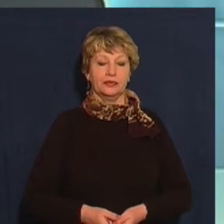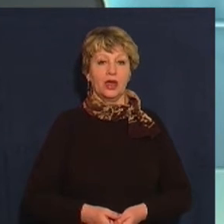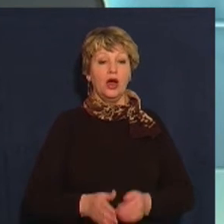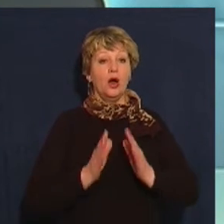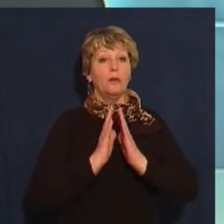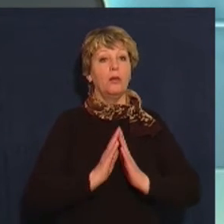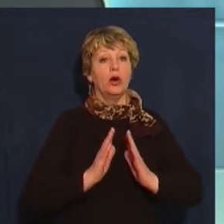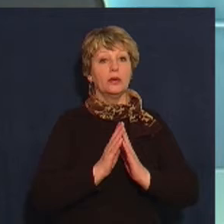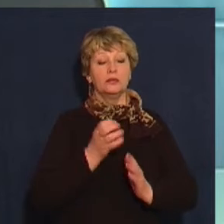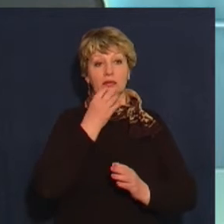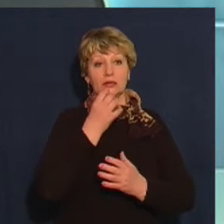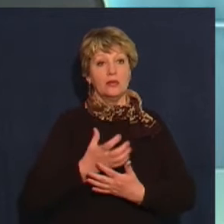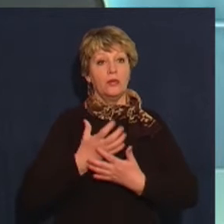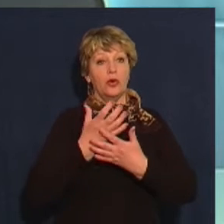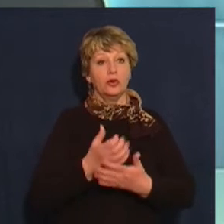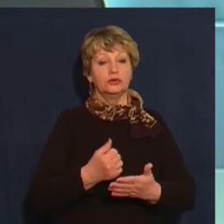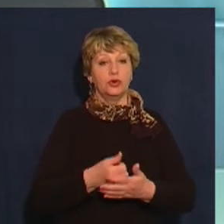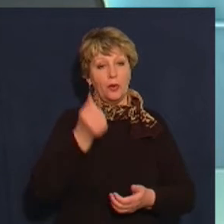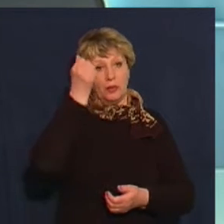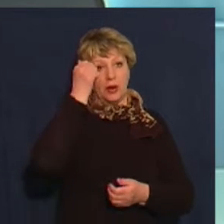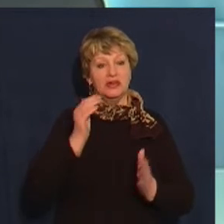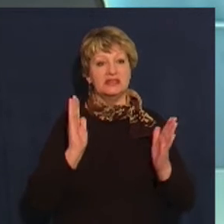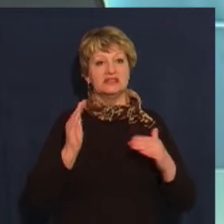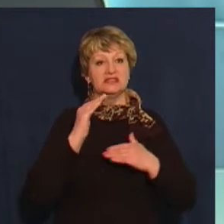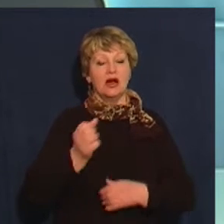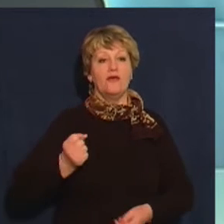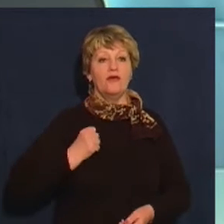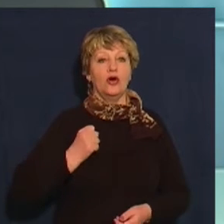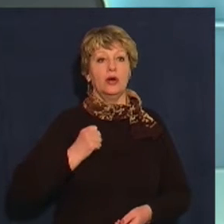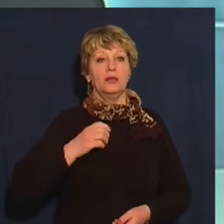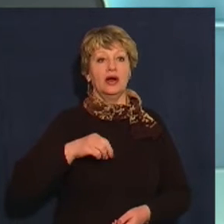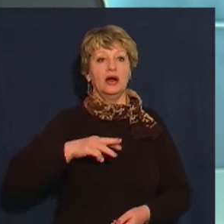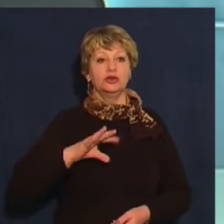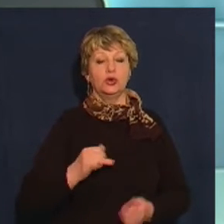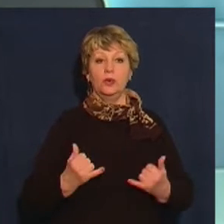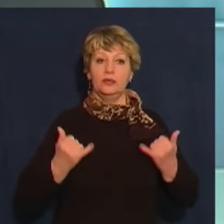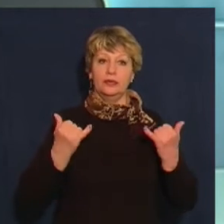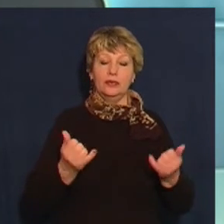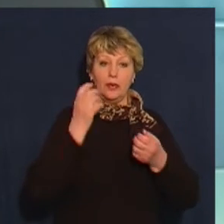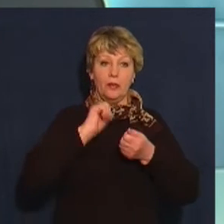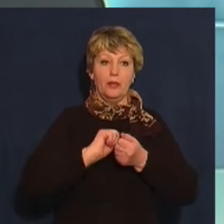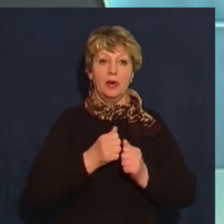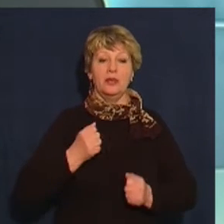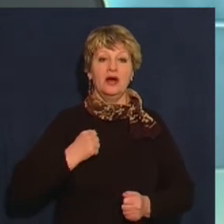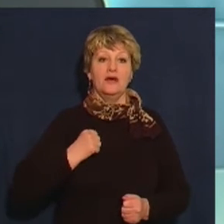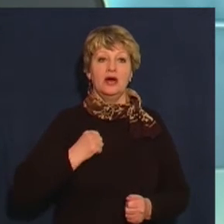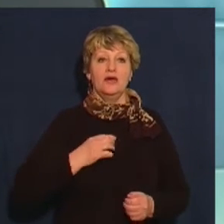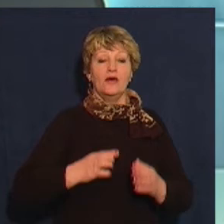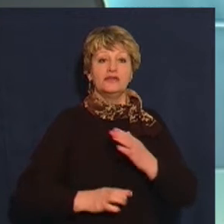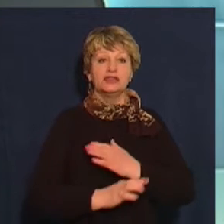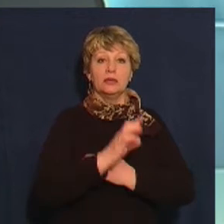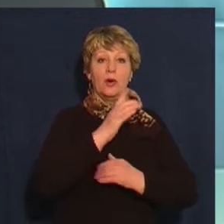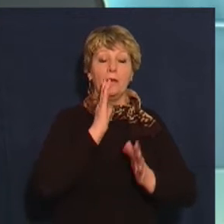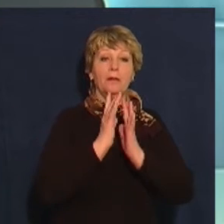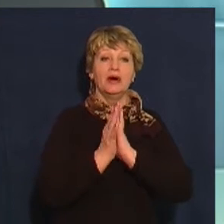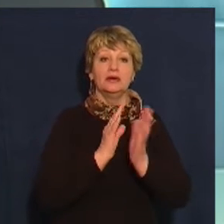Молебнем та покладанням квітів до пам'ятного знаку воїнам антитерористичної операції вшанували пам'ять військових у Соборному парку Черкас